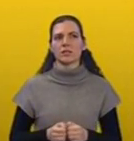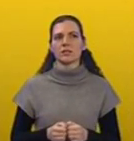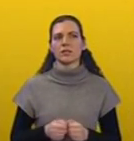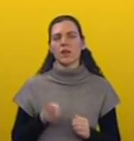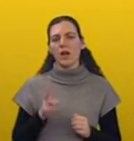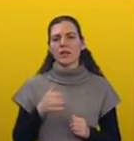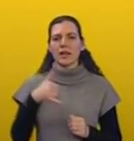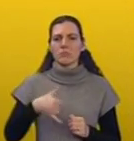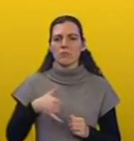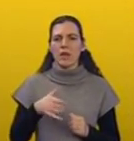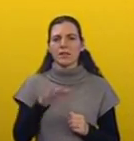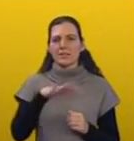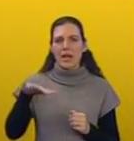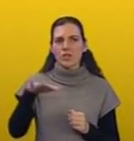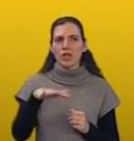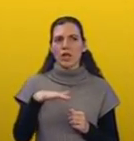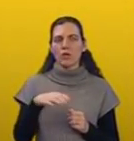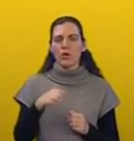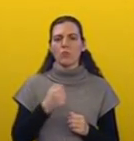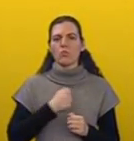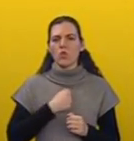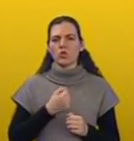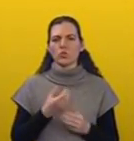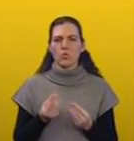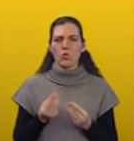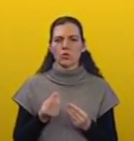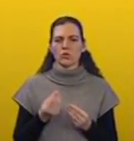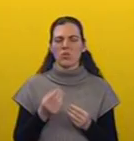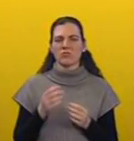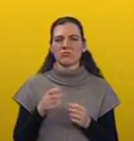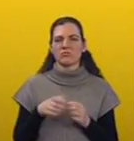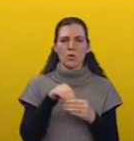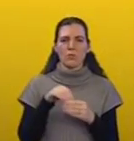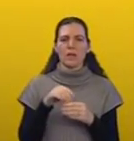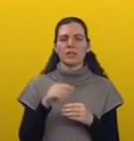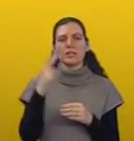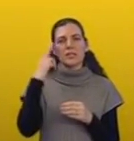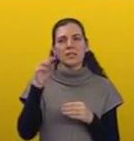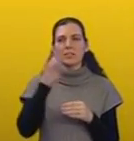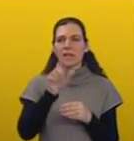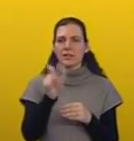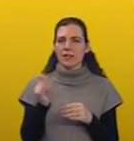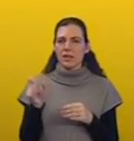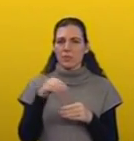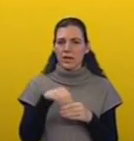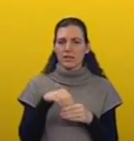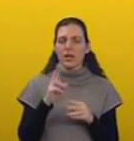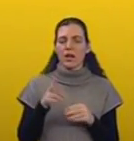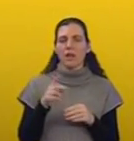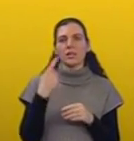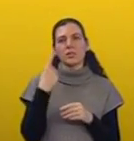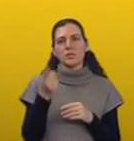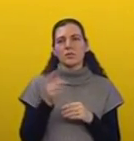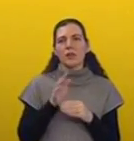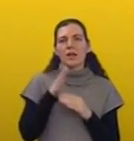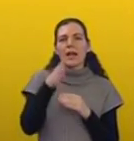A Szent Atya beszédében elítélte azokat a politikusokat, akik a konfliktusokat szítják, illetve a fegyverkereskedőket is,